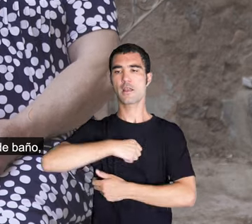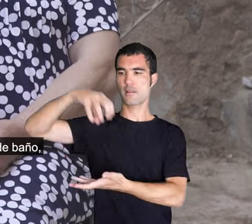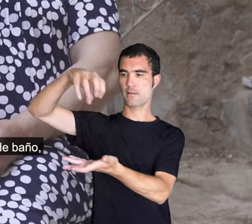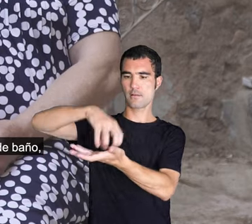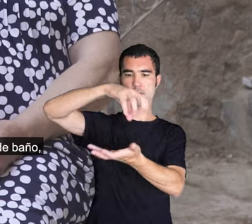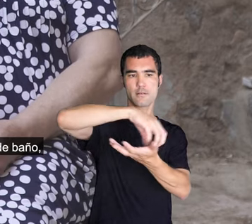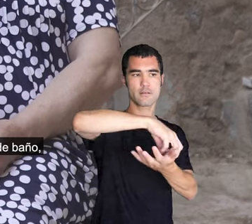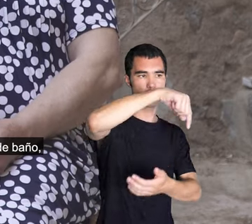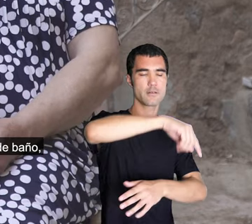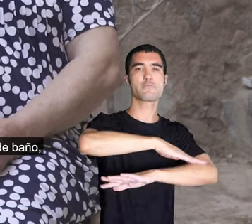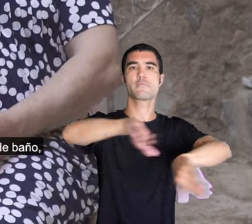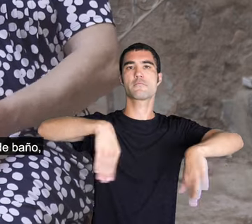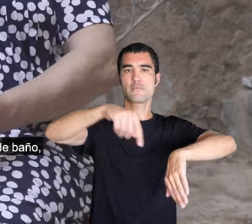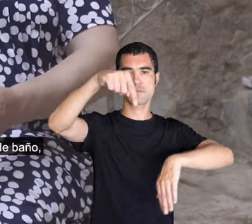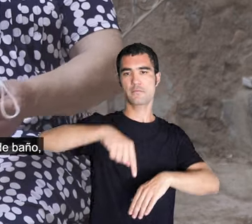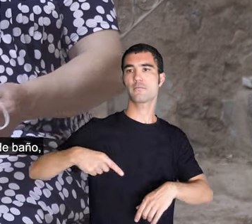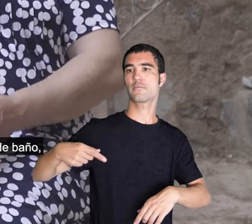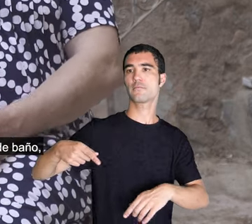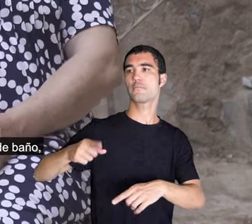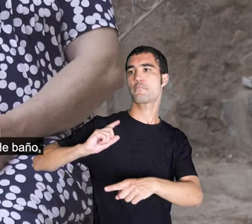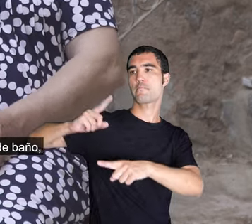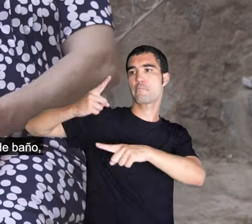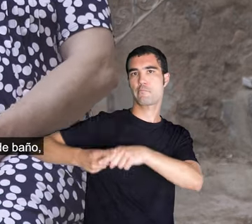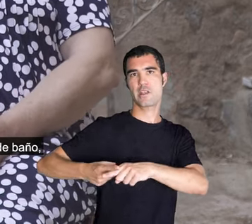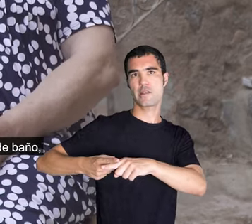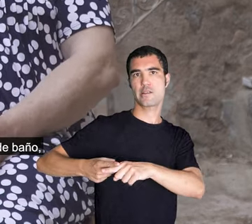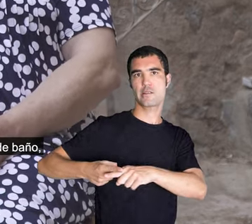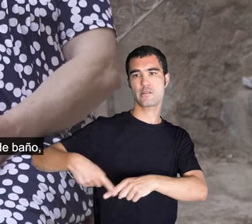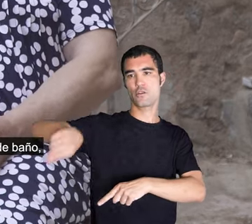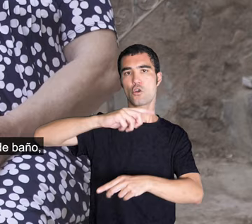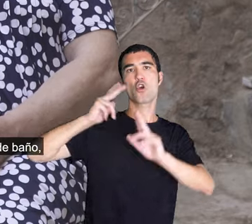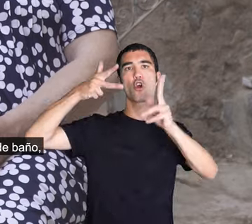davant l'Hotel Marina, a mitges, amb els dueños de l'Hotel Marina.